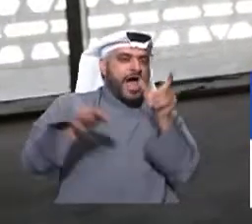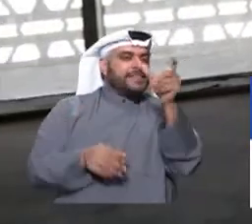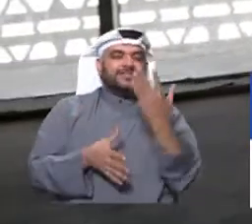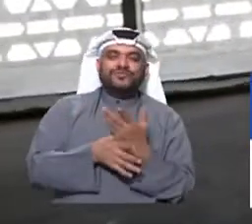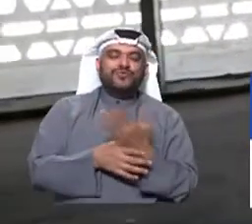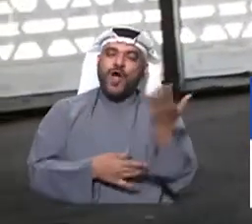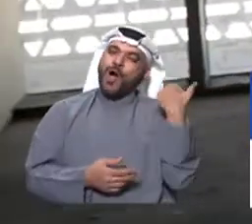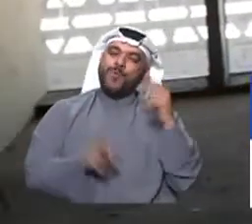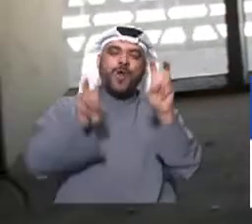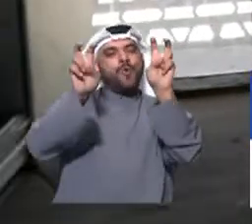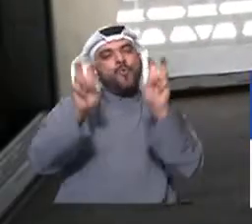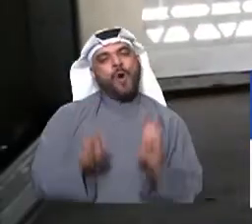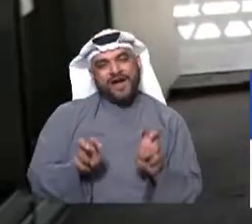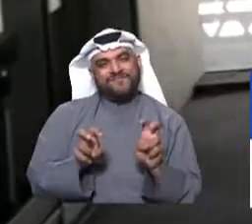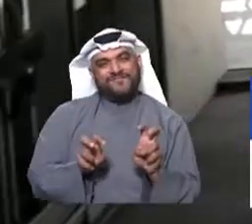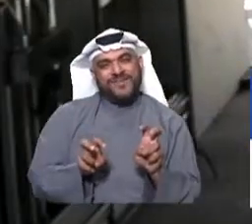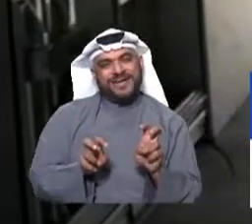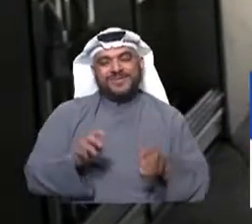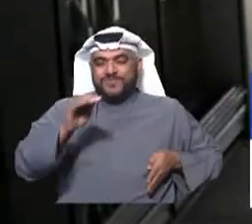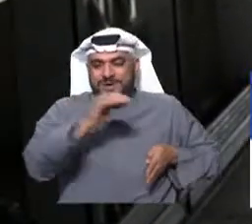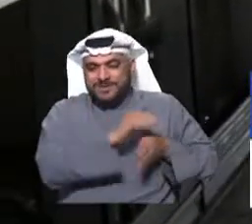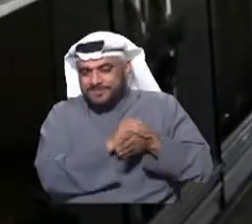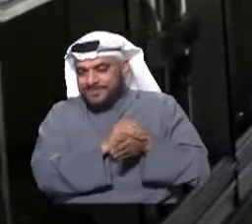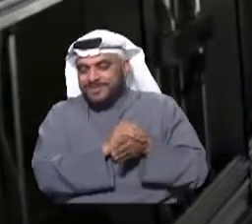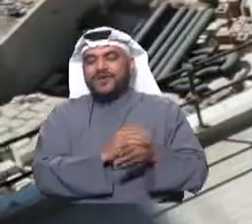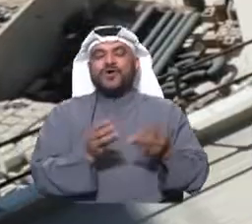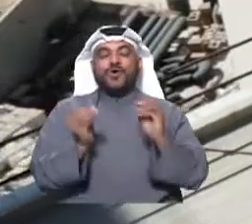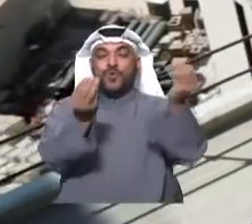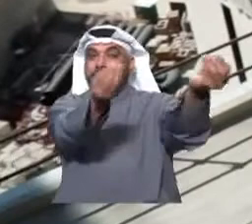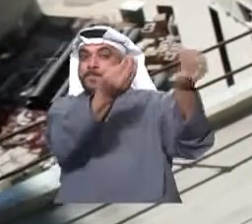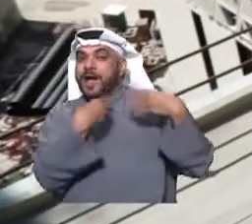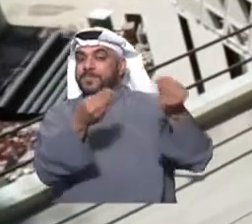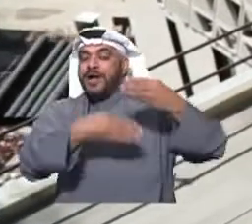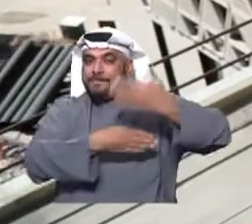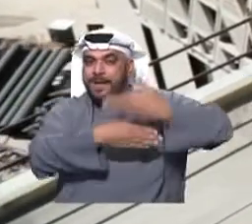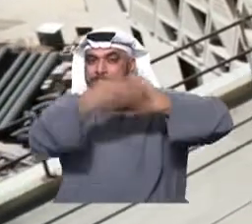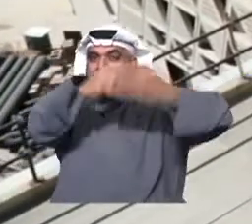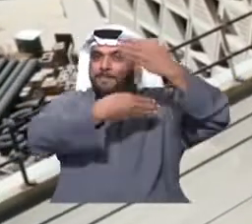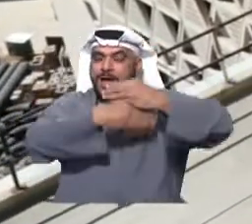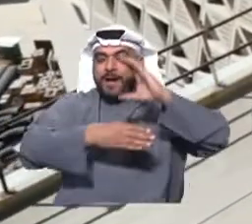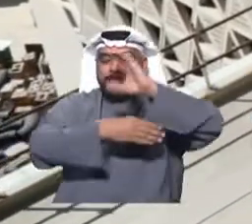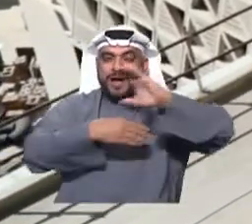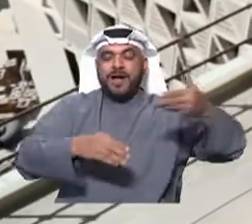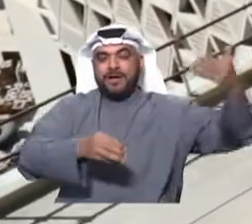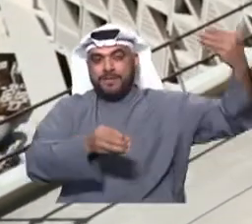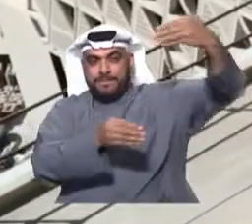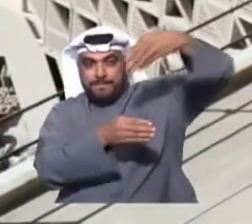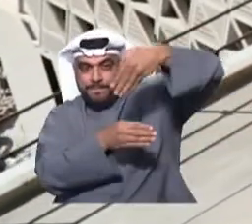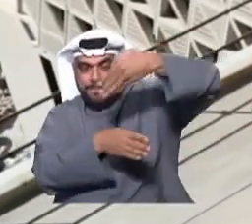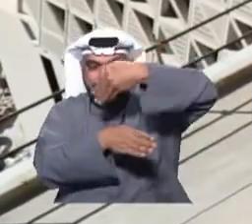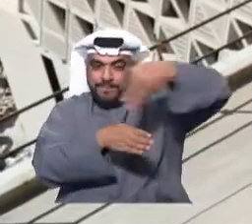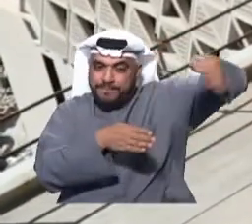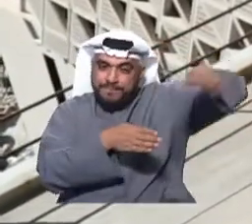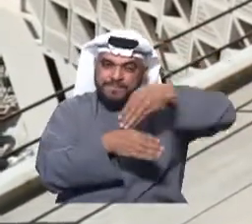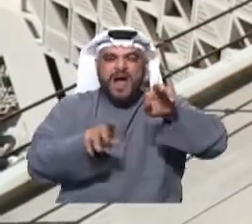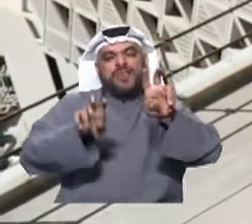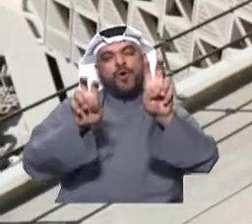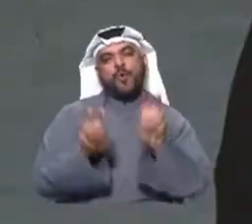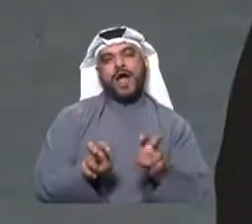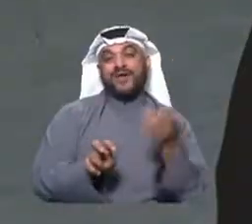كورونا والحظر وتعطيل المواد والمعدات الطبية واستخدامها في المستشفيات